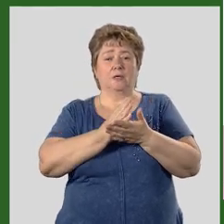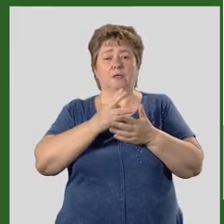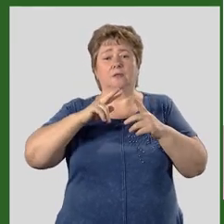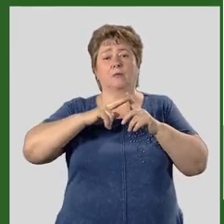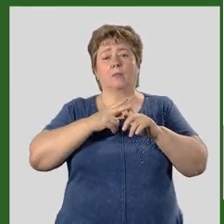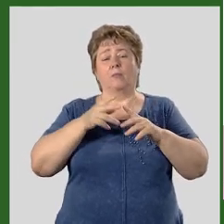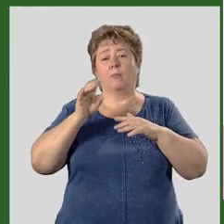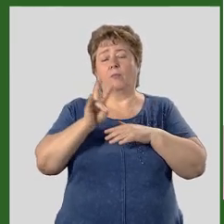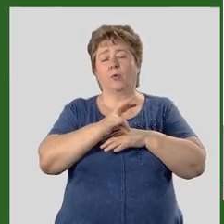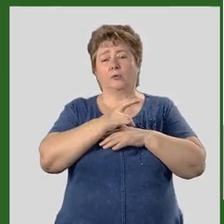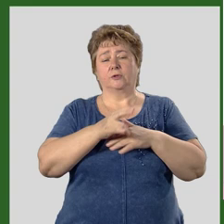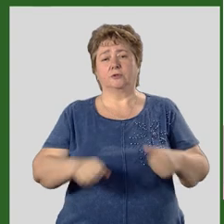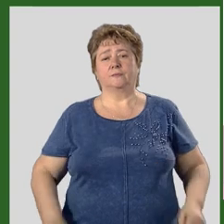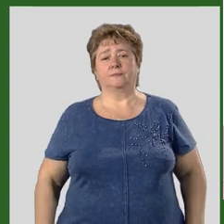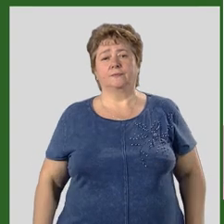полночь?